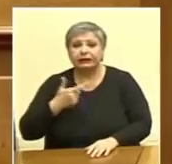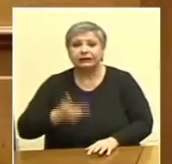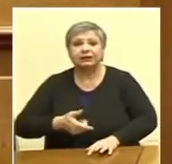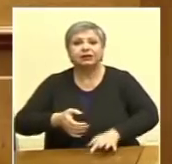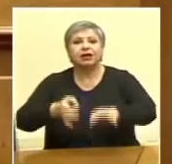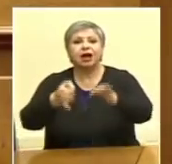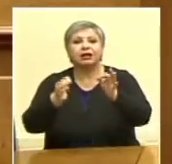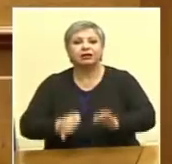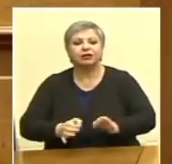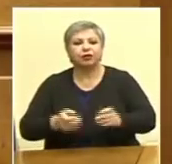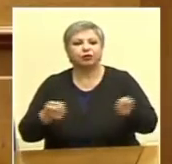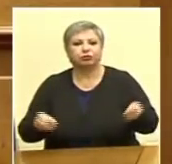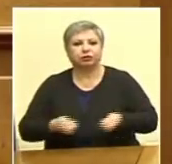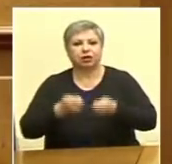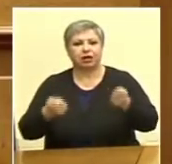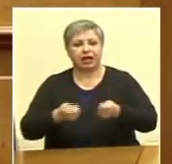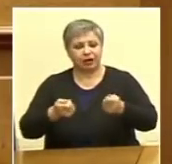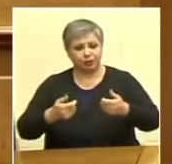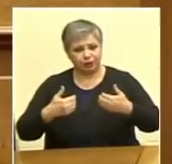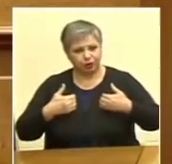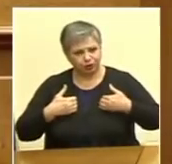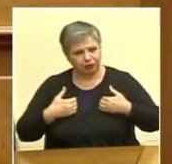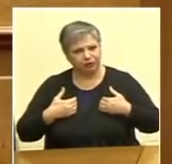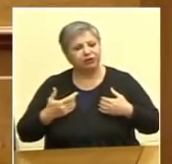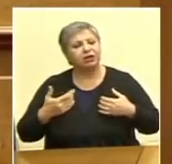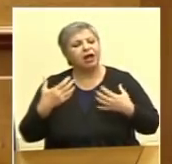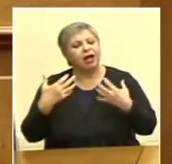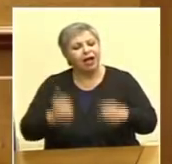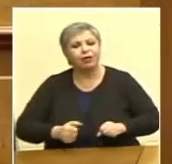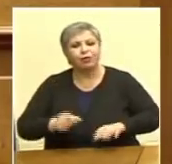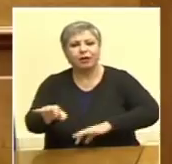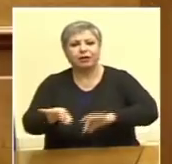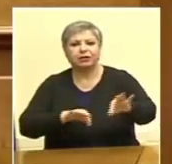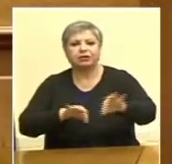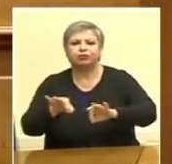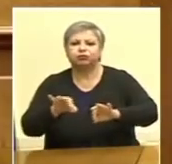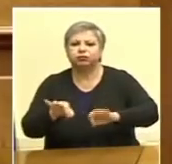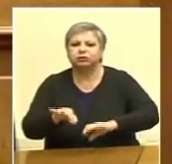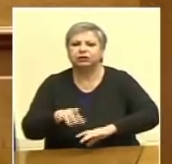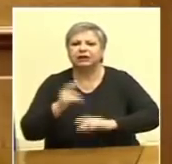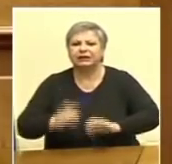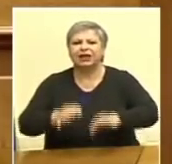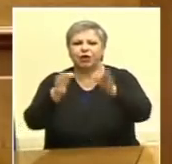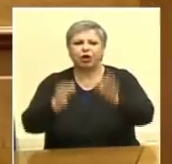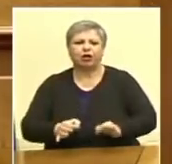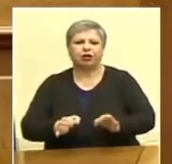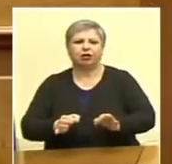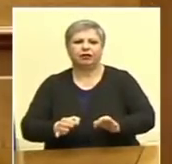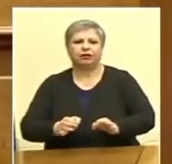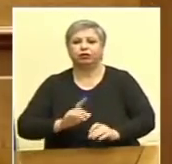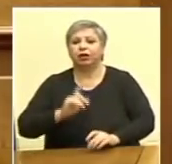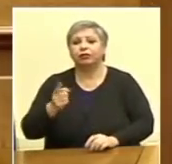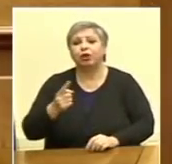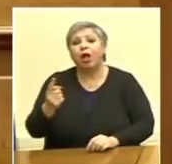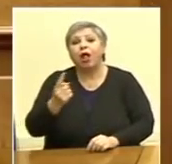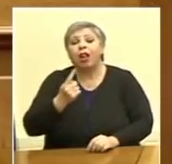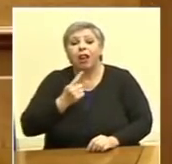σαφή και συγκεκριμένο σχεδιασμό. Και μιλούν περί